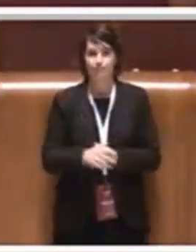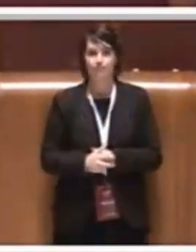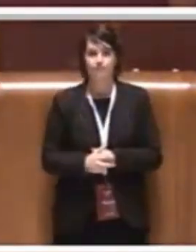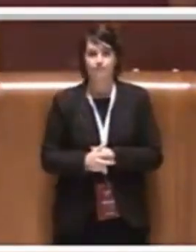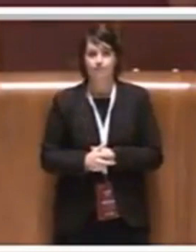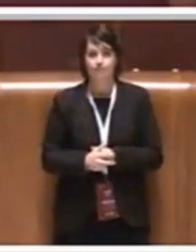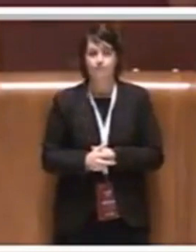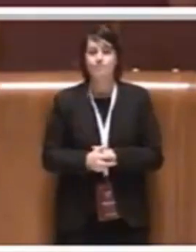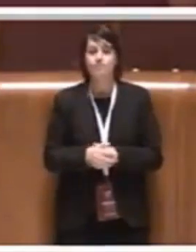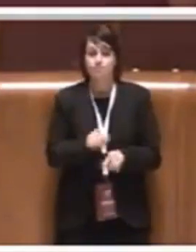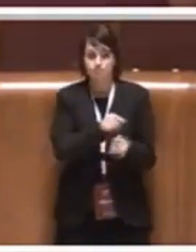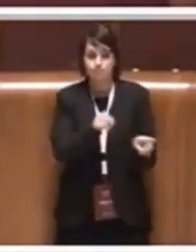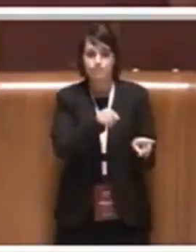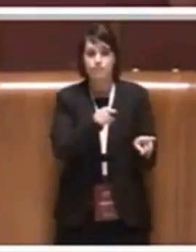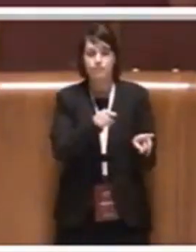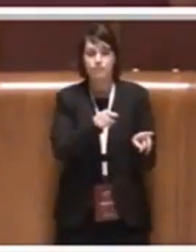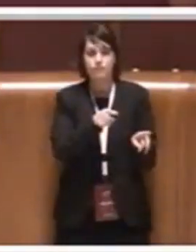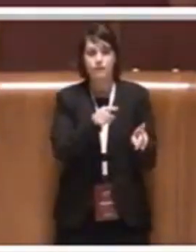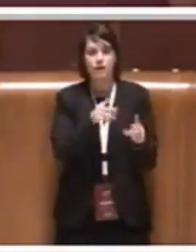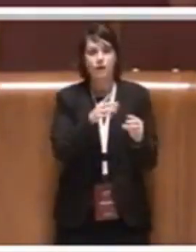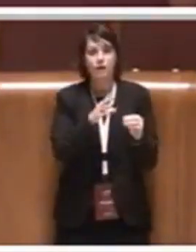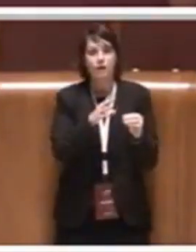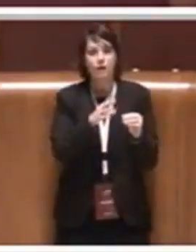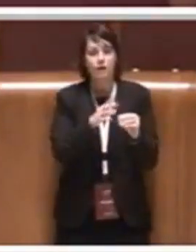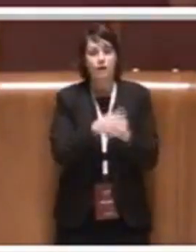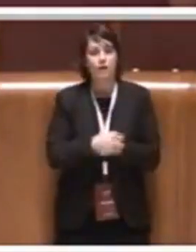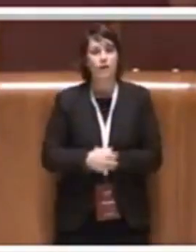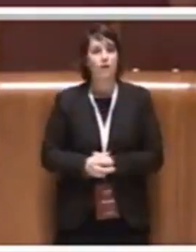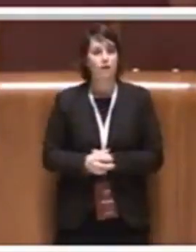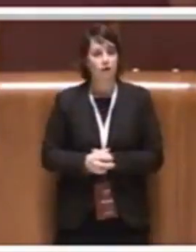sono realizzate a scomputo.